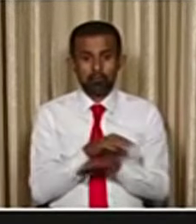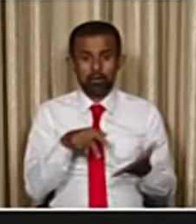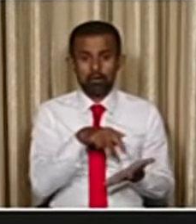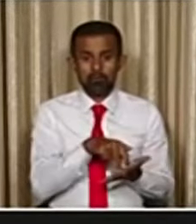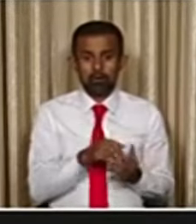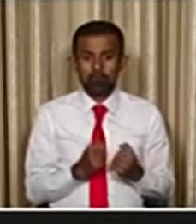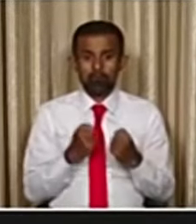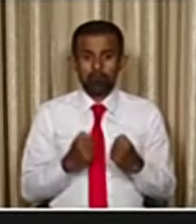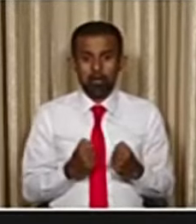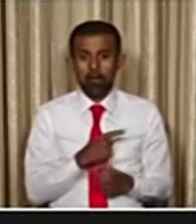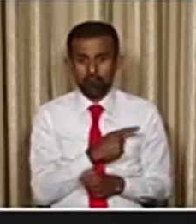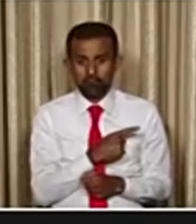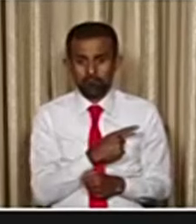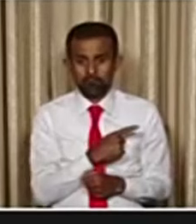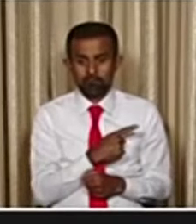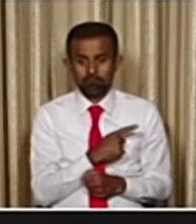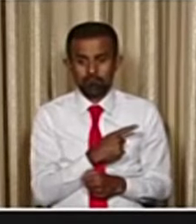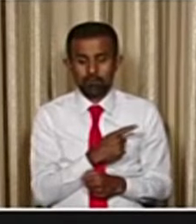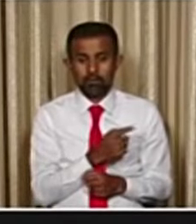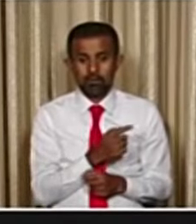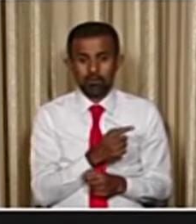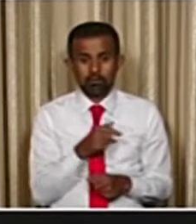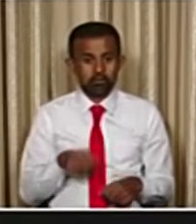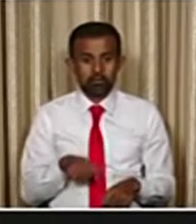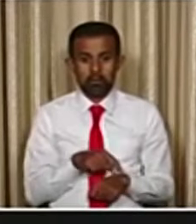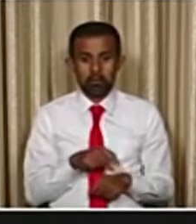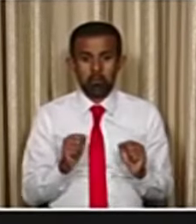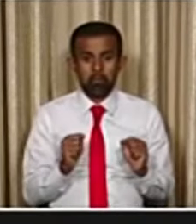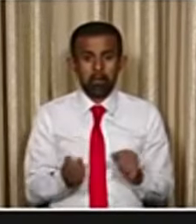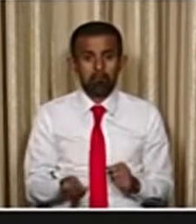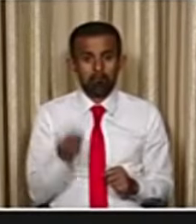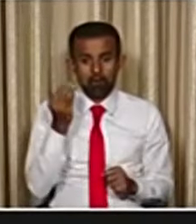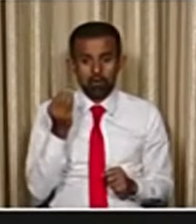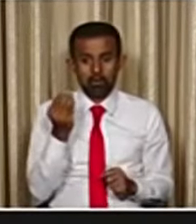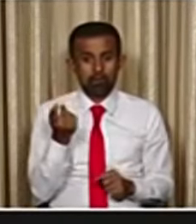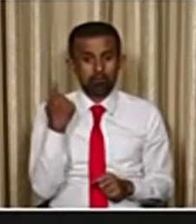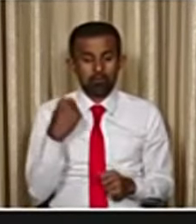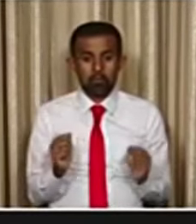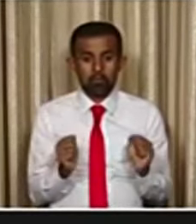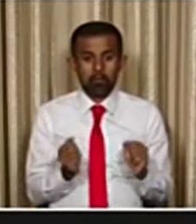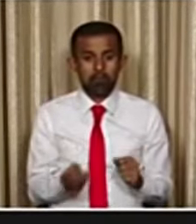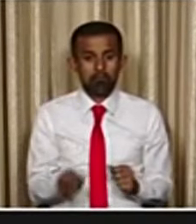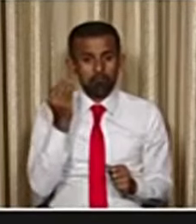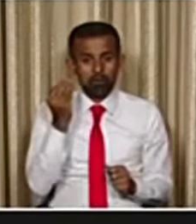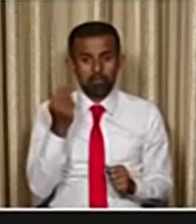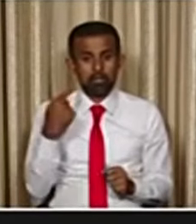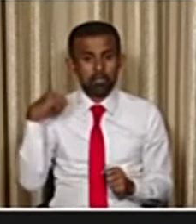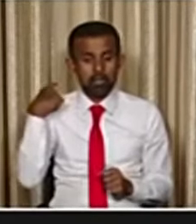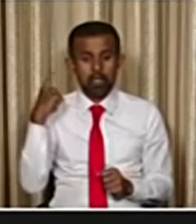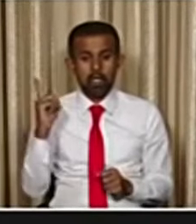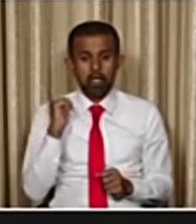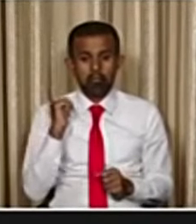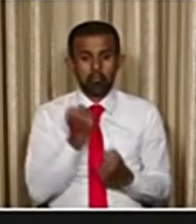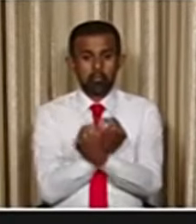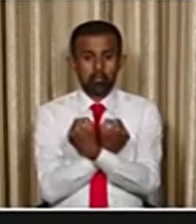ඉන්නේ. ඒ නිසා වෙන්දාට වැඩිය අන්තරායකරත්වය වැඩි වෙන්දර වැඩිය බයලක තත්ත්වය වැඩි. එදා